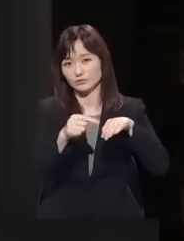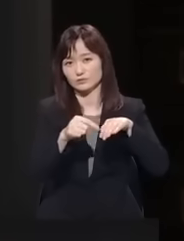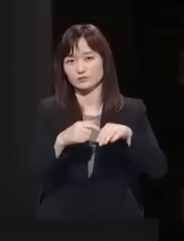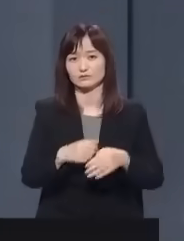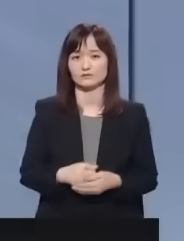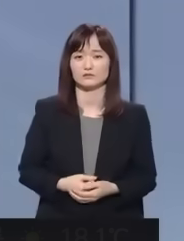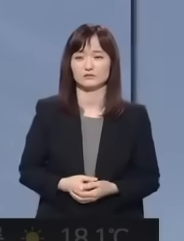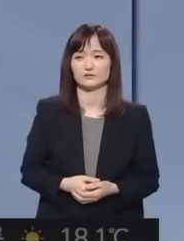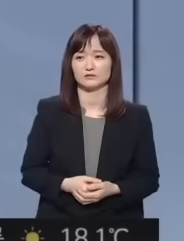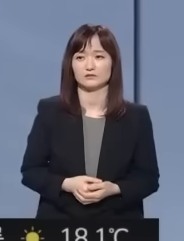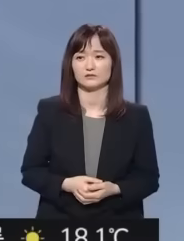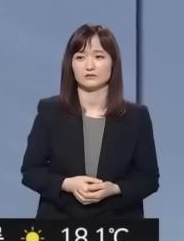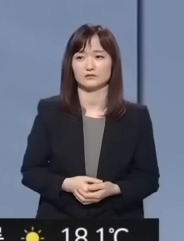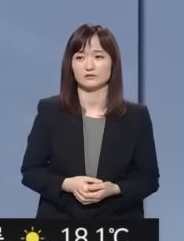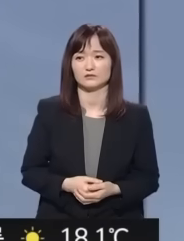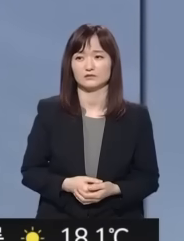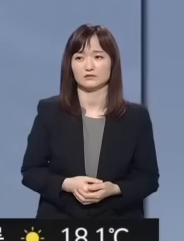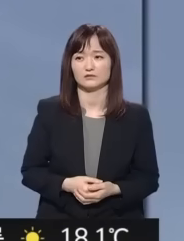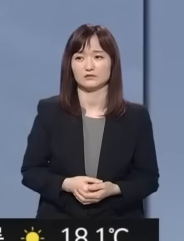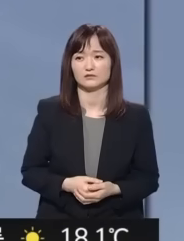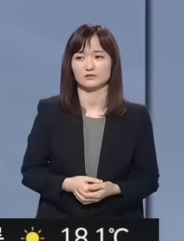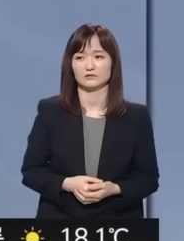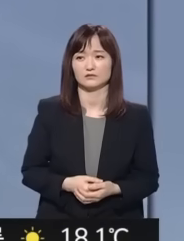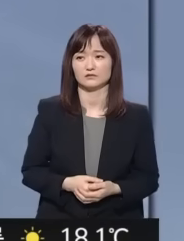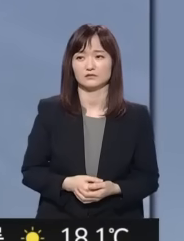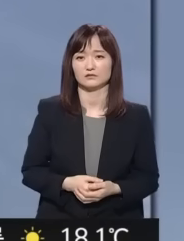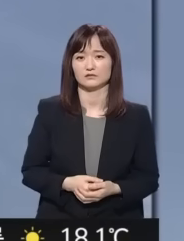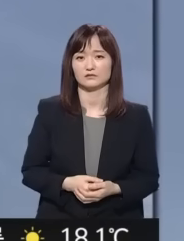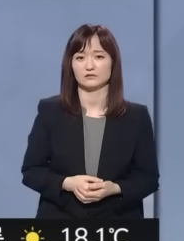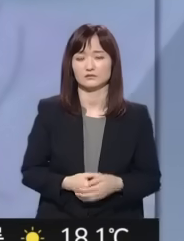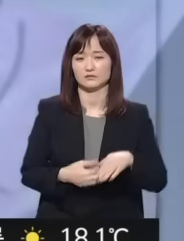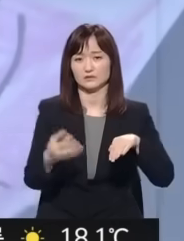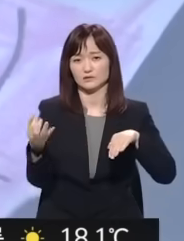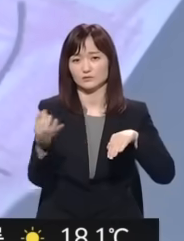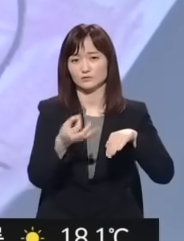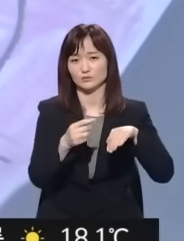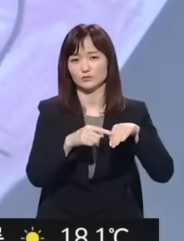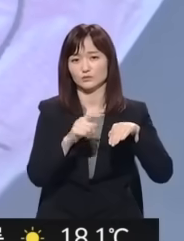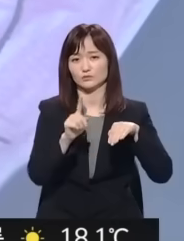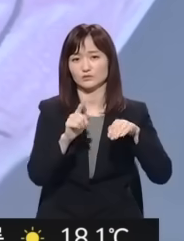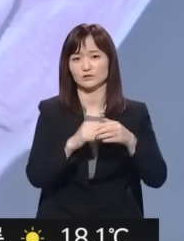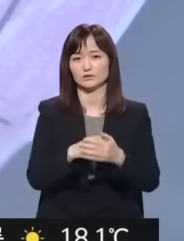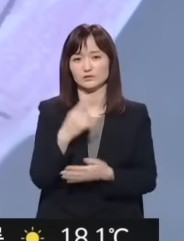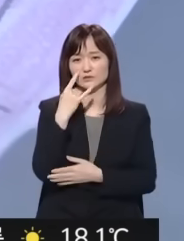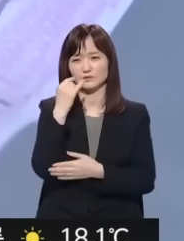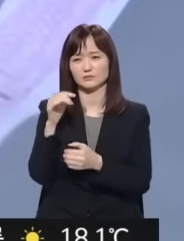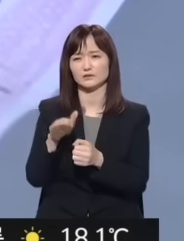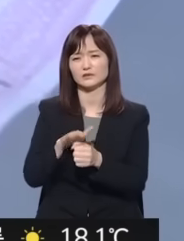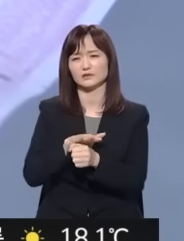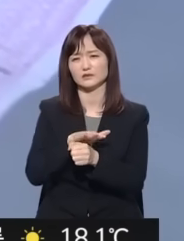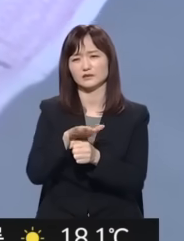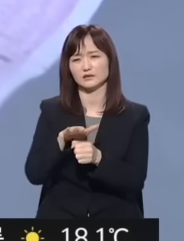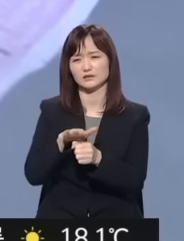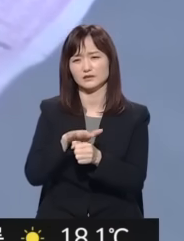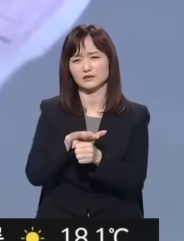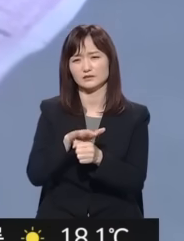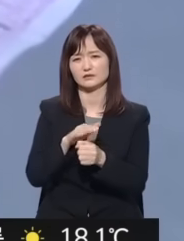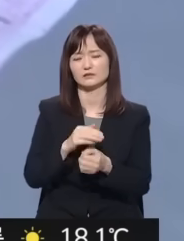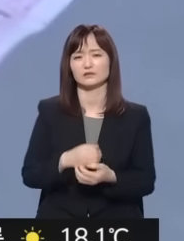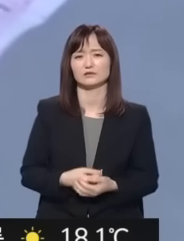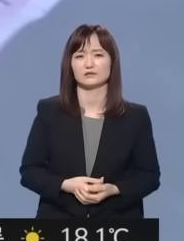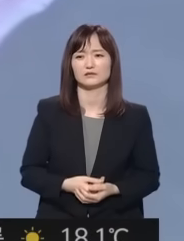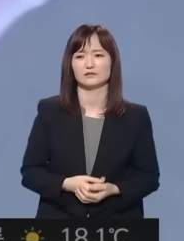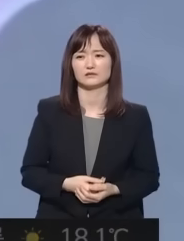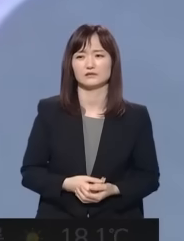자 저게 또 하 참 지금 보시는 건데 엄마 사랑해라고 되어 있어요 저기 맨 밑에 보신